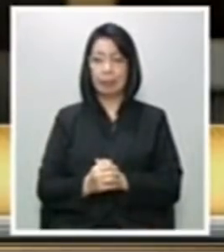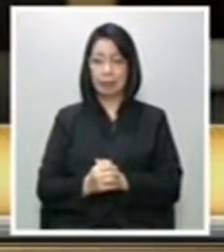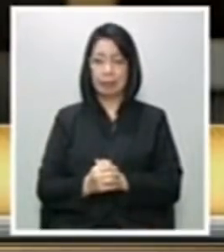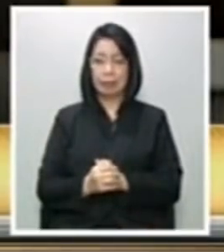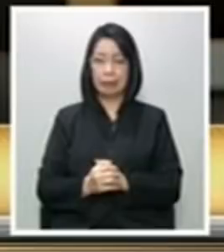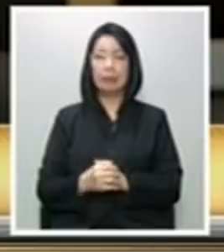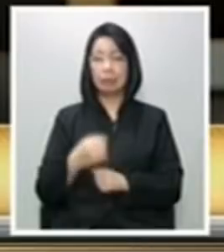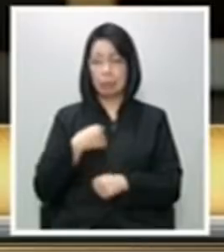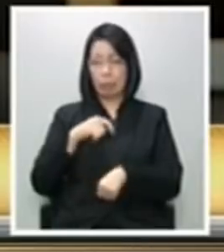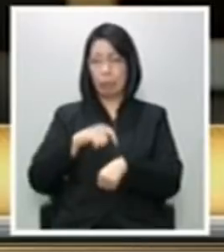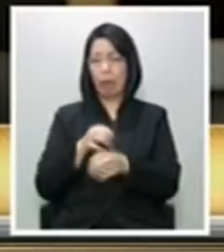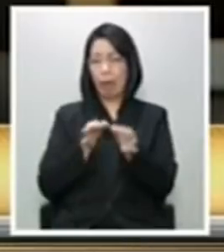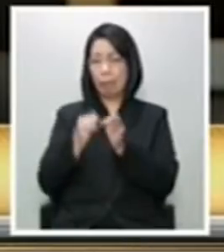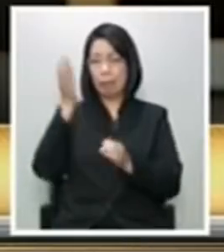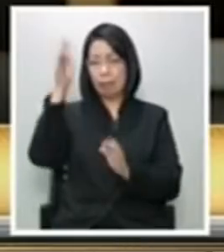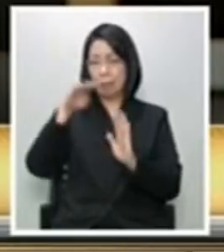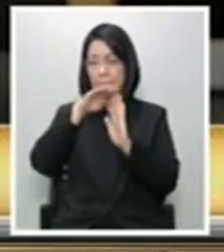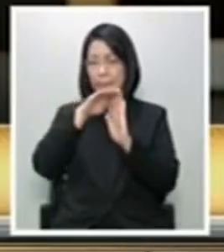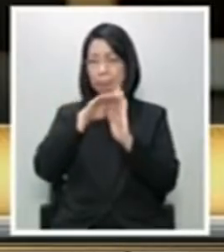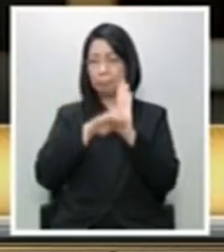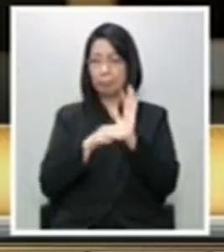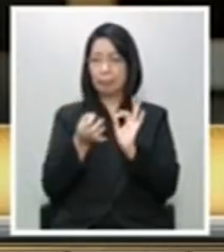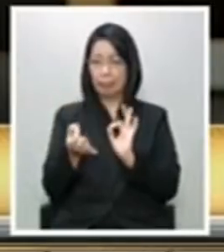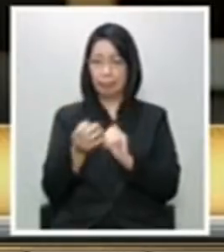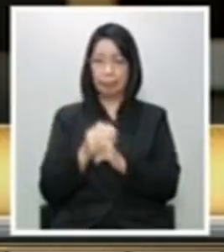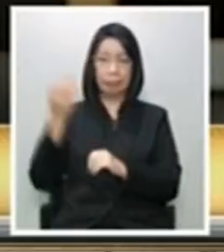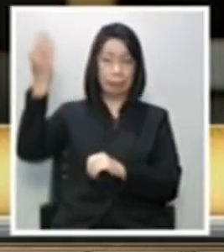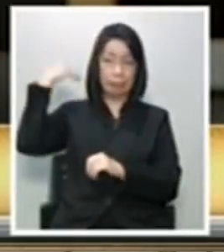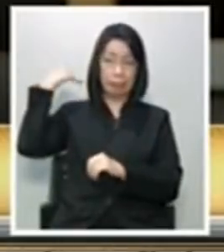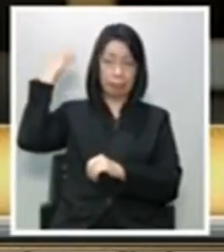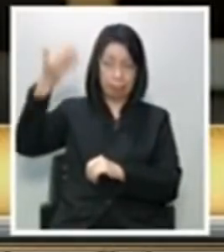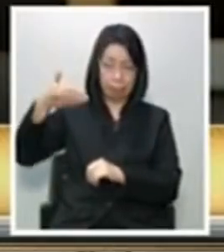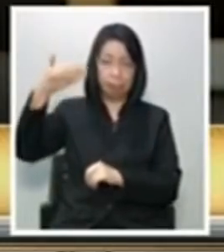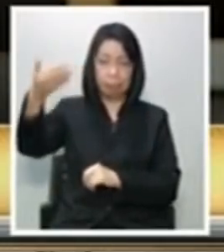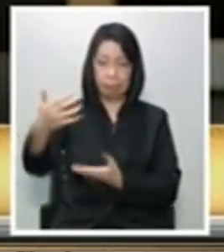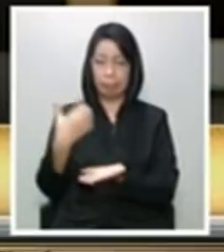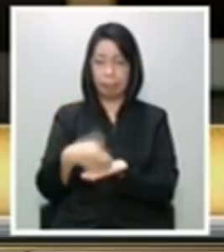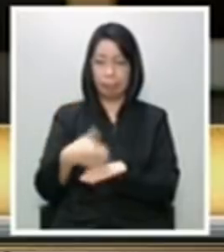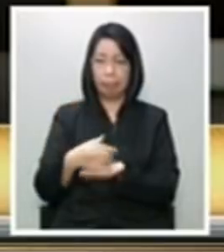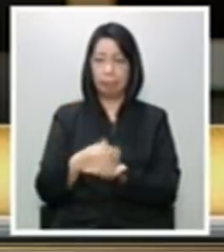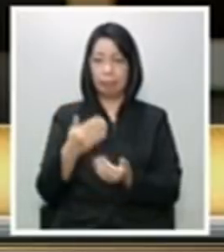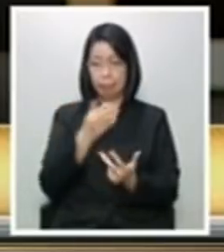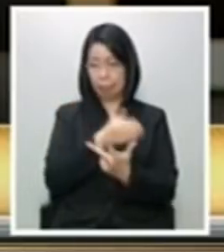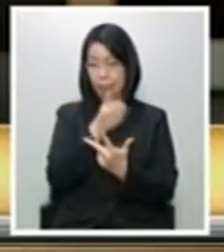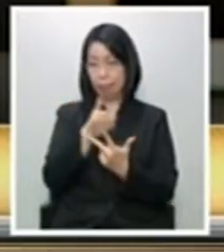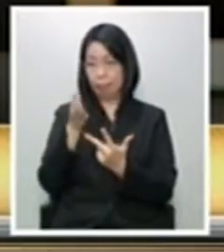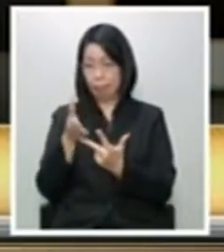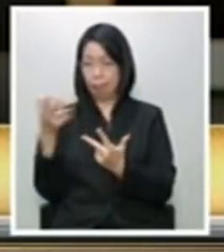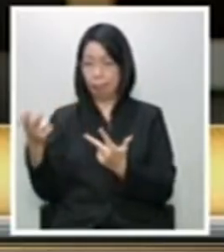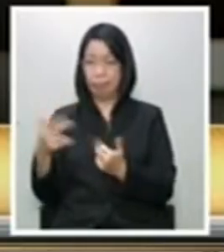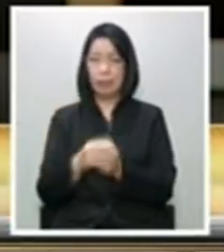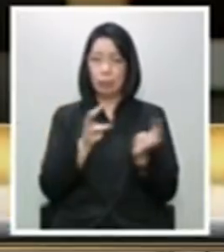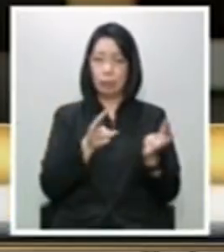มจะใช้เวลาไม่มากในการอภิปรายไปถึงอดีตปัจจุบันแล้วก็อนาคตของการจัดการที่ดินของบ้านเ